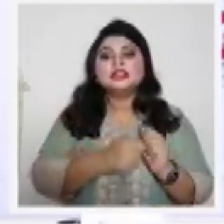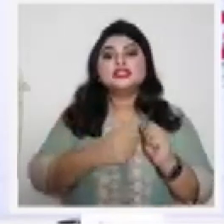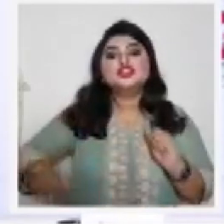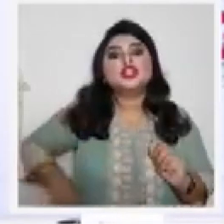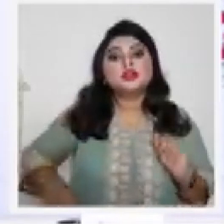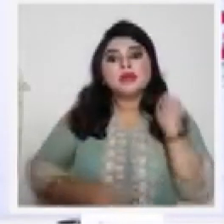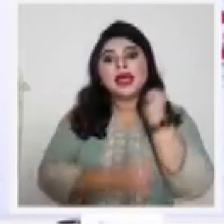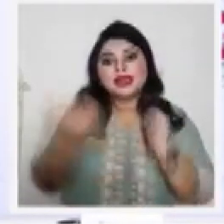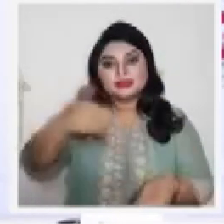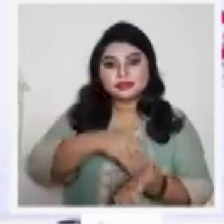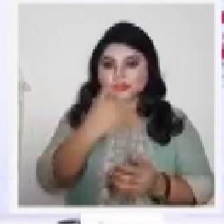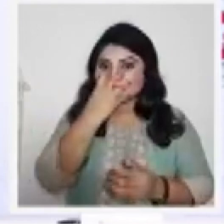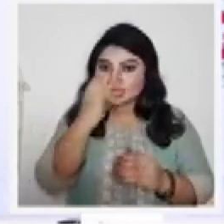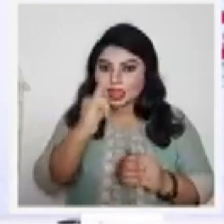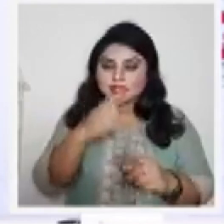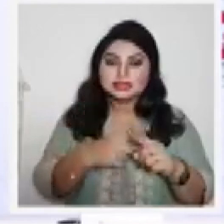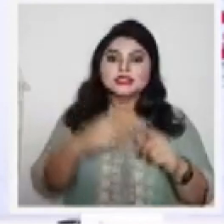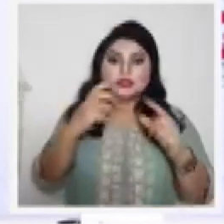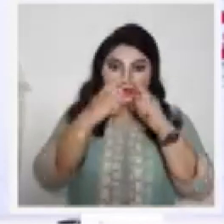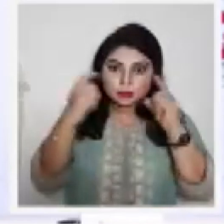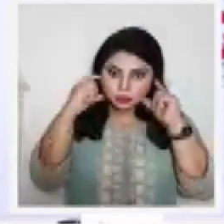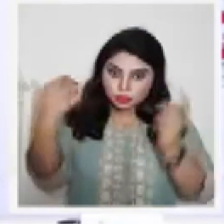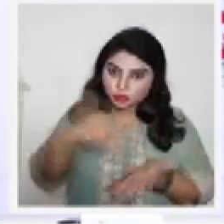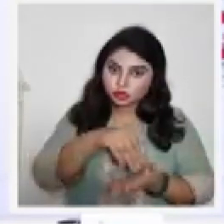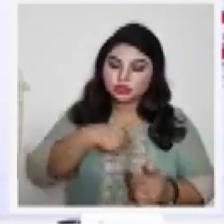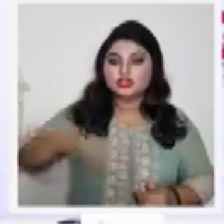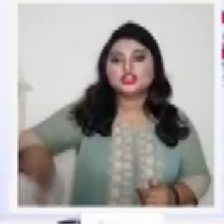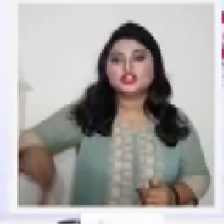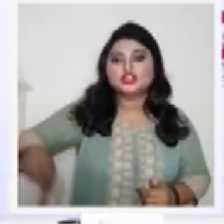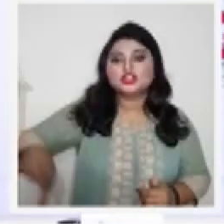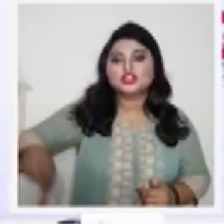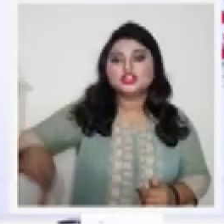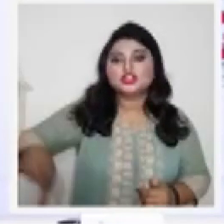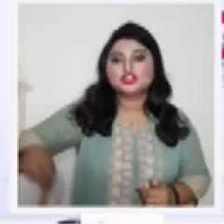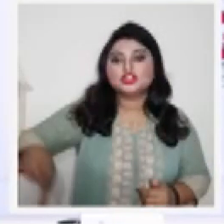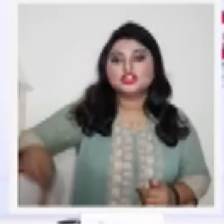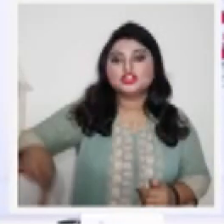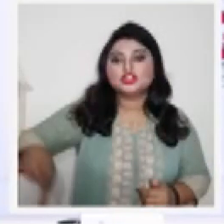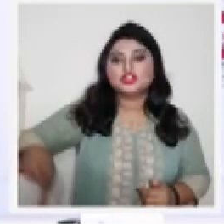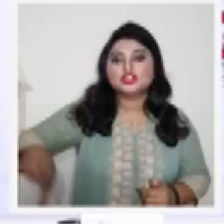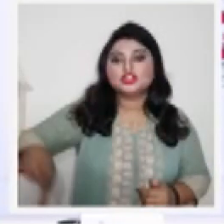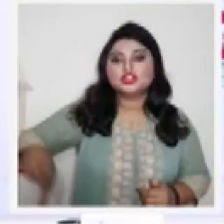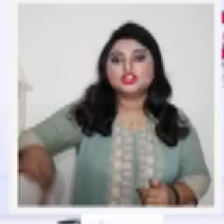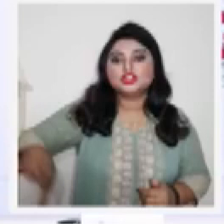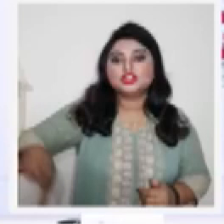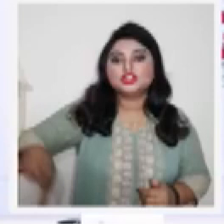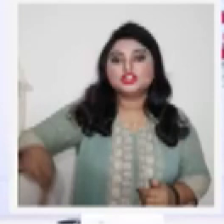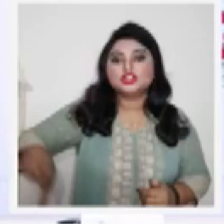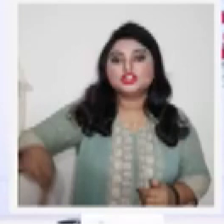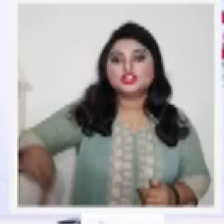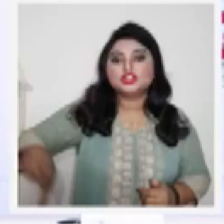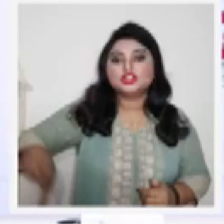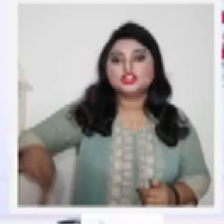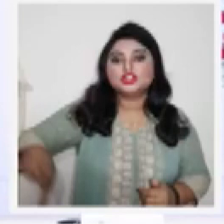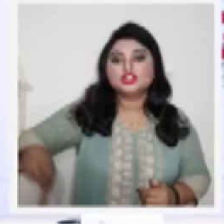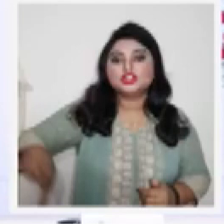সারা দেশের অন্যান্য হাসপাতালে সাধারণ শয্যা রোগী ভর্তি আছেন 1697 জন এবং সারা দেশের